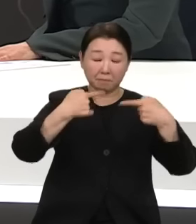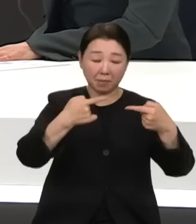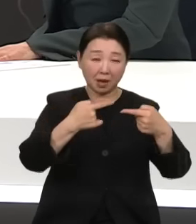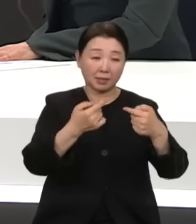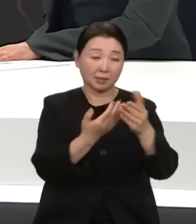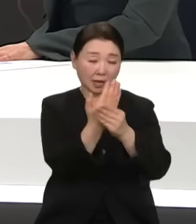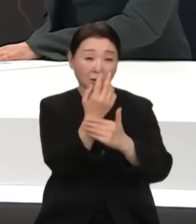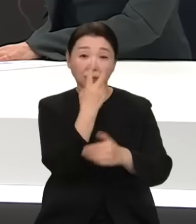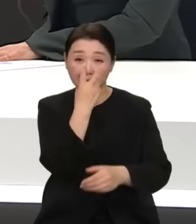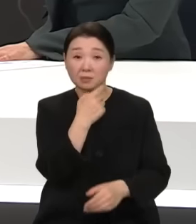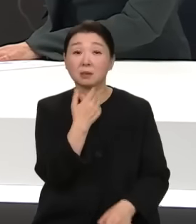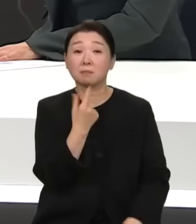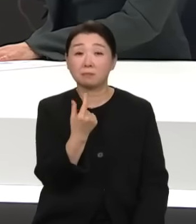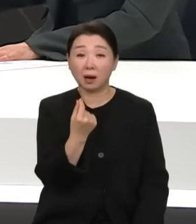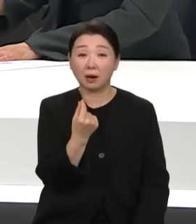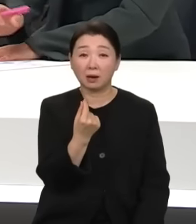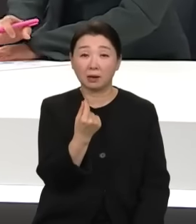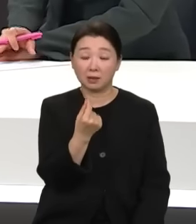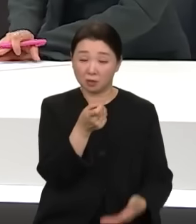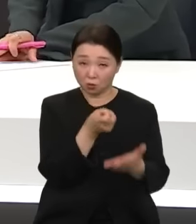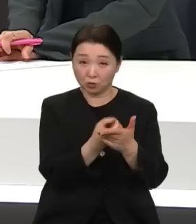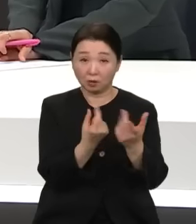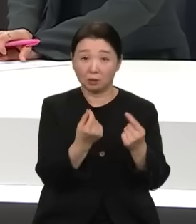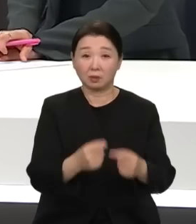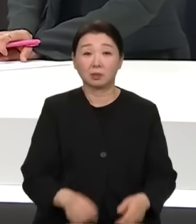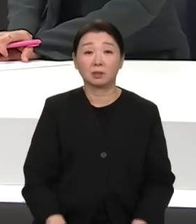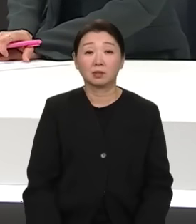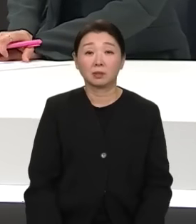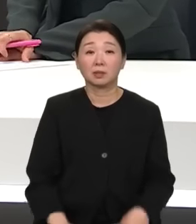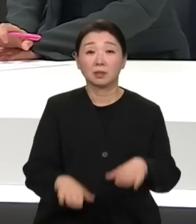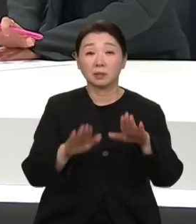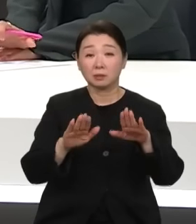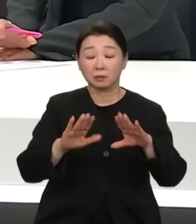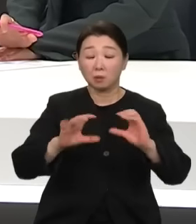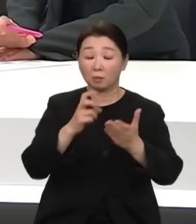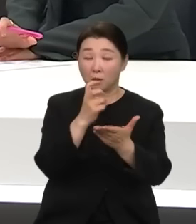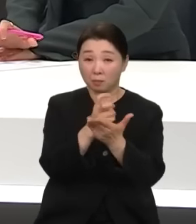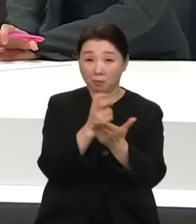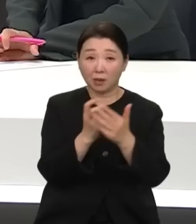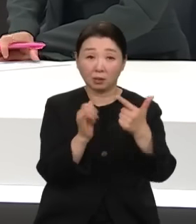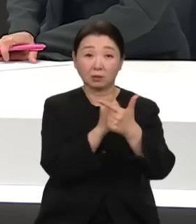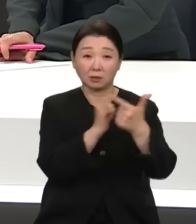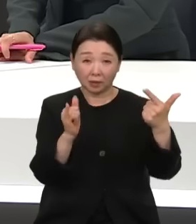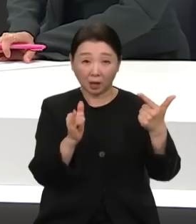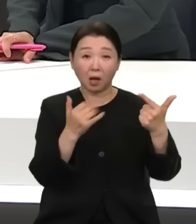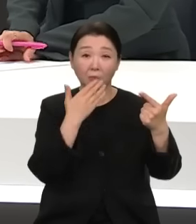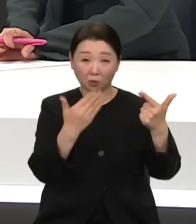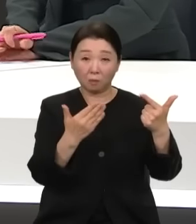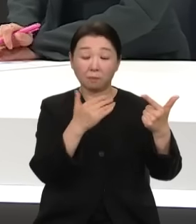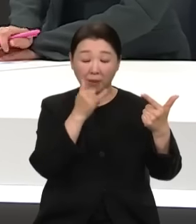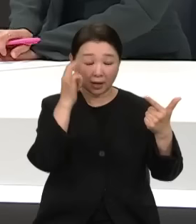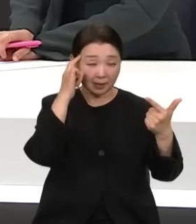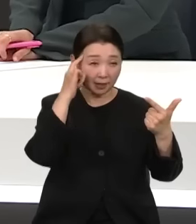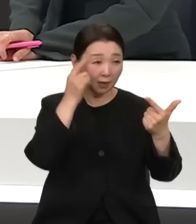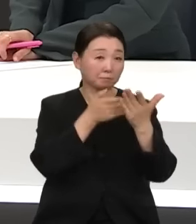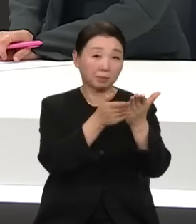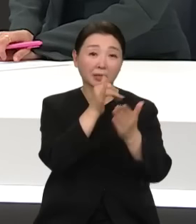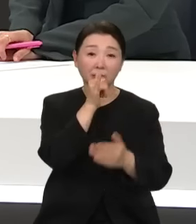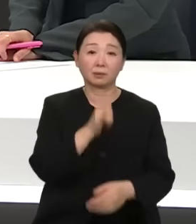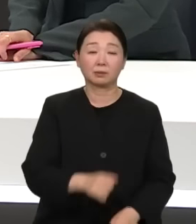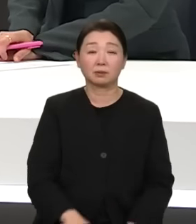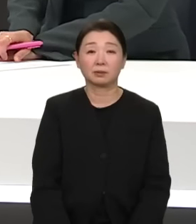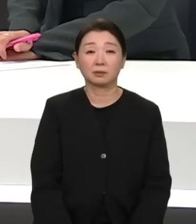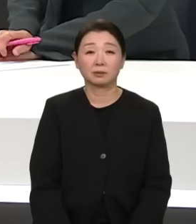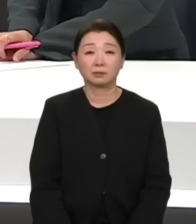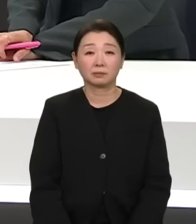사건을 심리한다 이렇게 규정이 돼 있는데요 하지만 헌재 재판관 여섯 명만으로이 가능하다는 의견이 나오기도